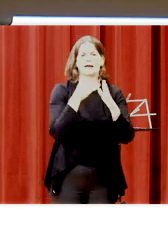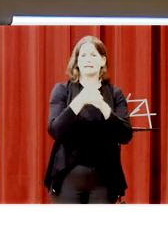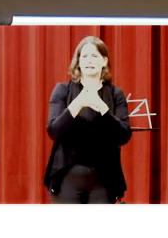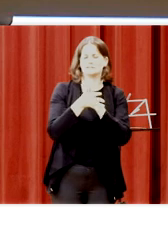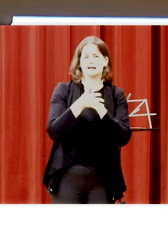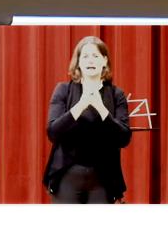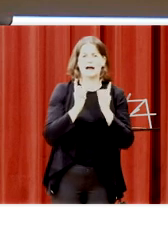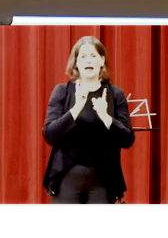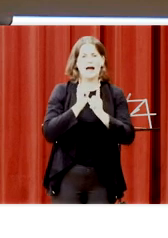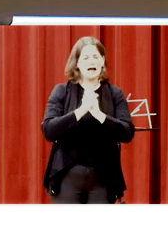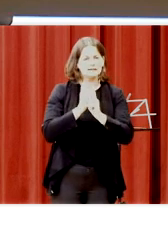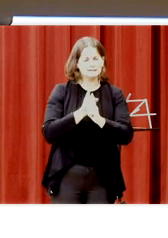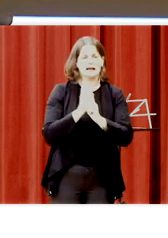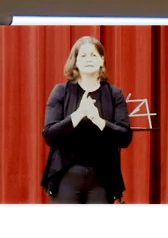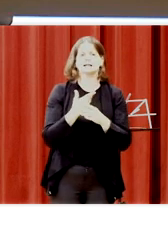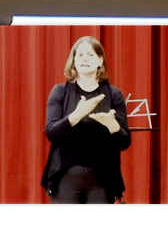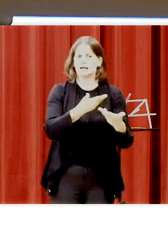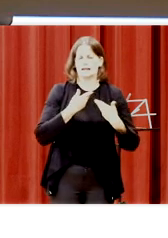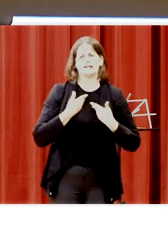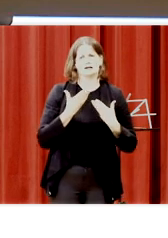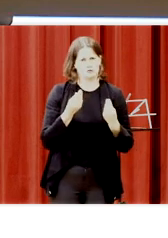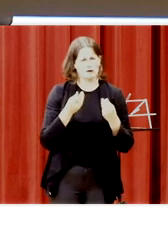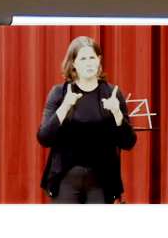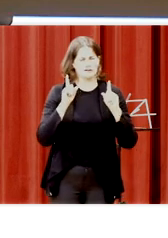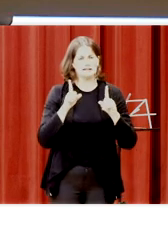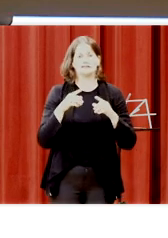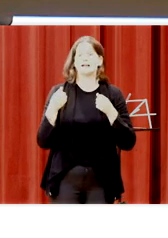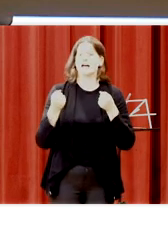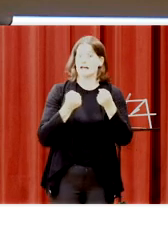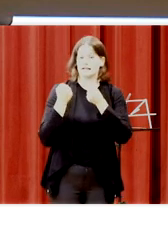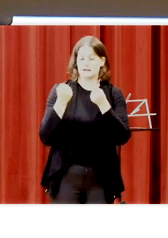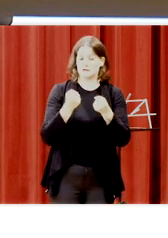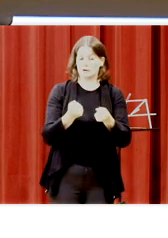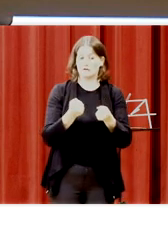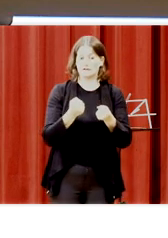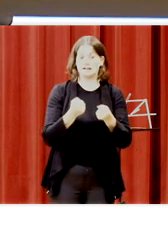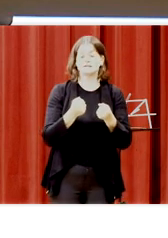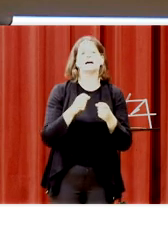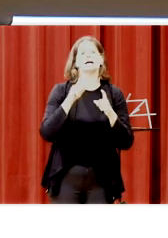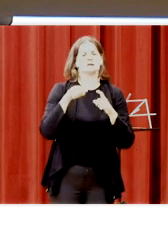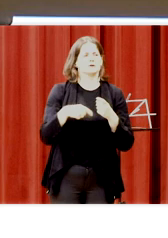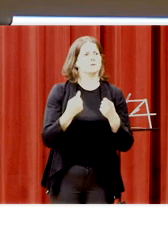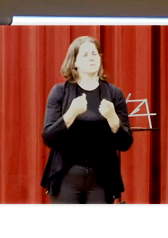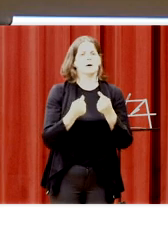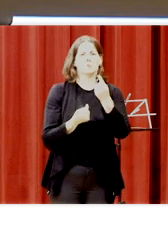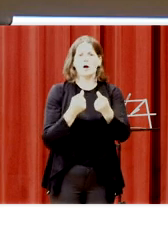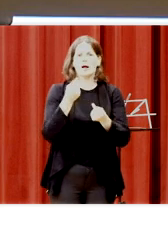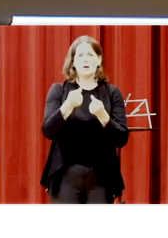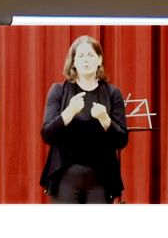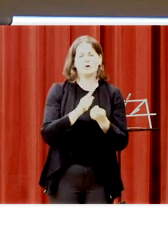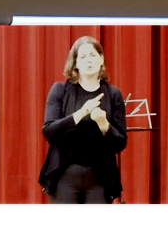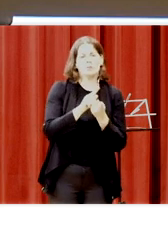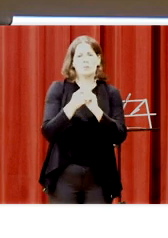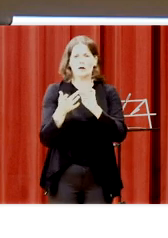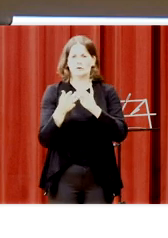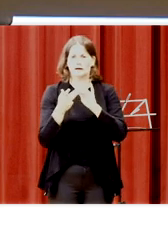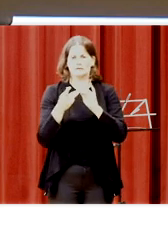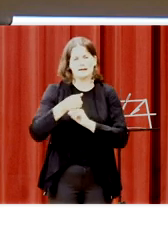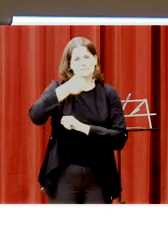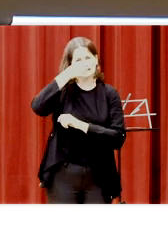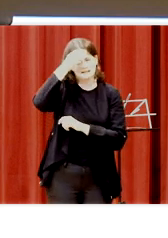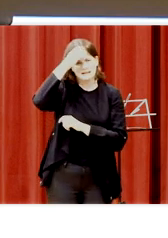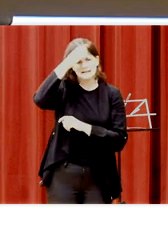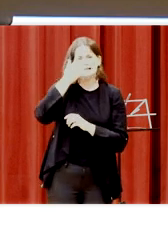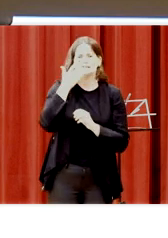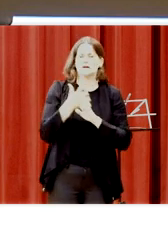més intel·ligents que et prediuen si vas a una velocitat suficientment ràpida perquè no puguis aturar-te abans del següent. O sigui, tot